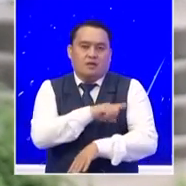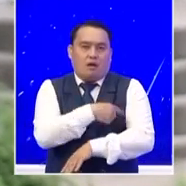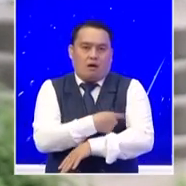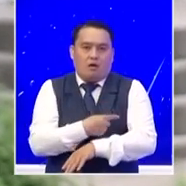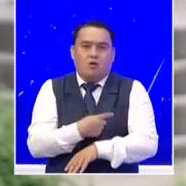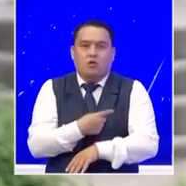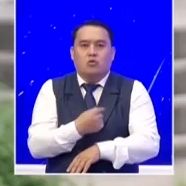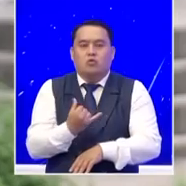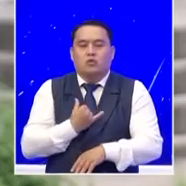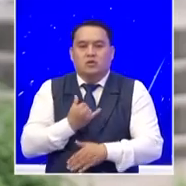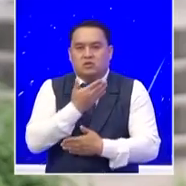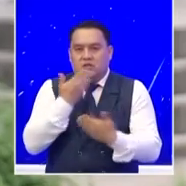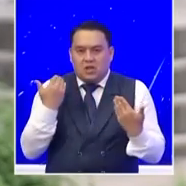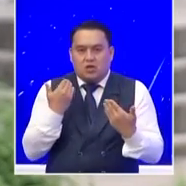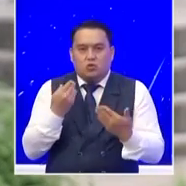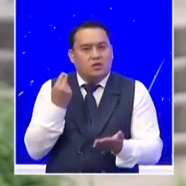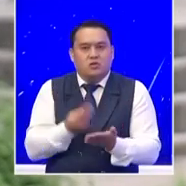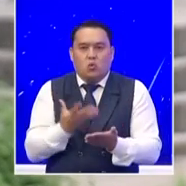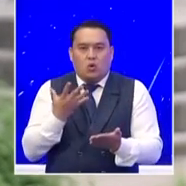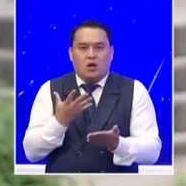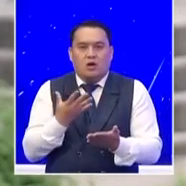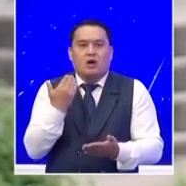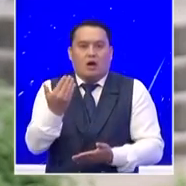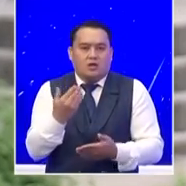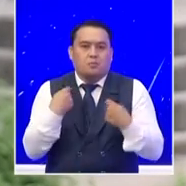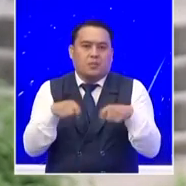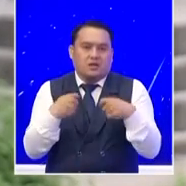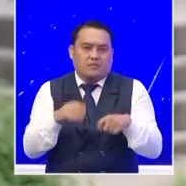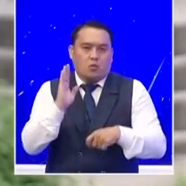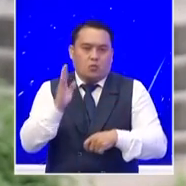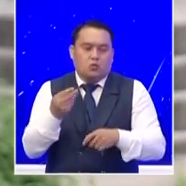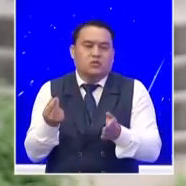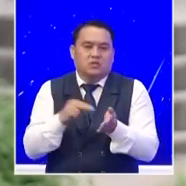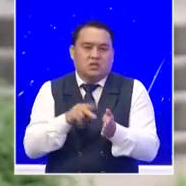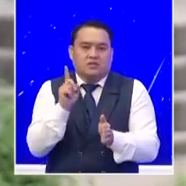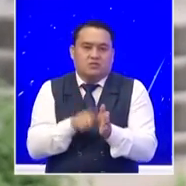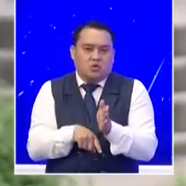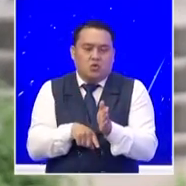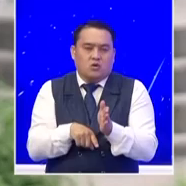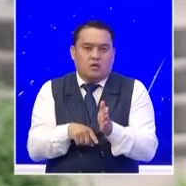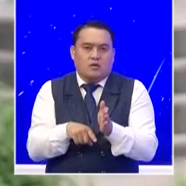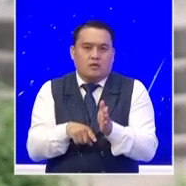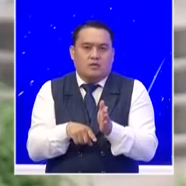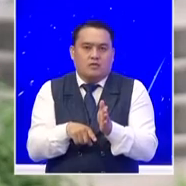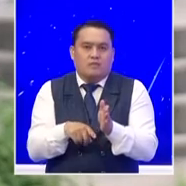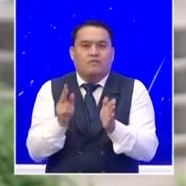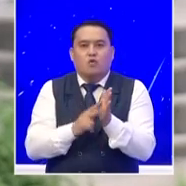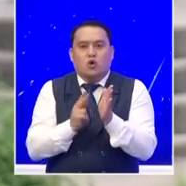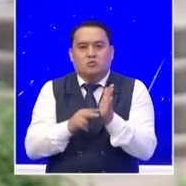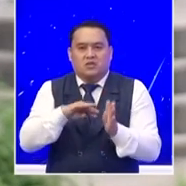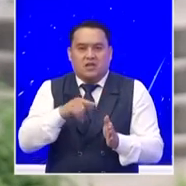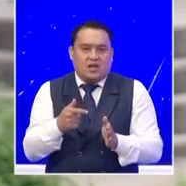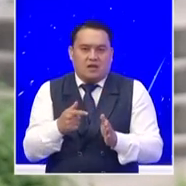на многих сейчас отсутствует, либо очень дорого. Они по себестоимости, у них вместе с НДС где-то 80 тенге